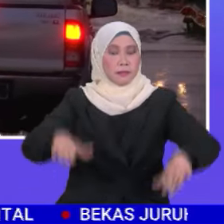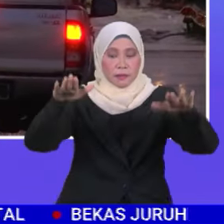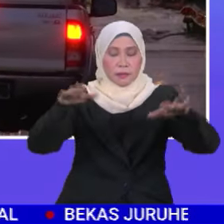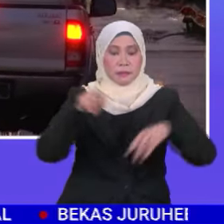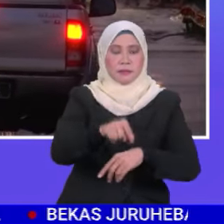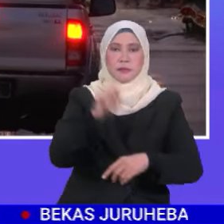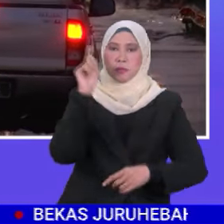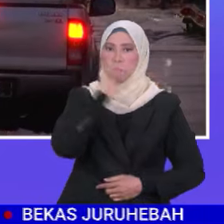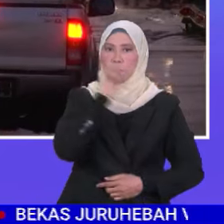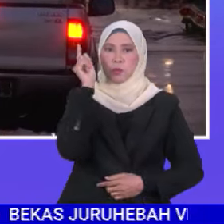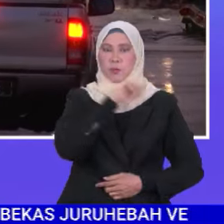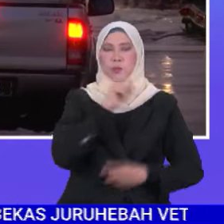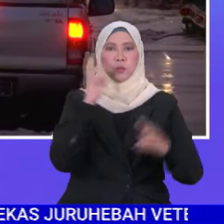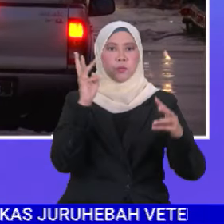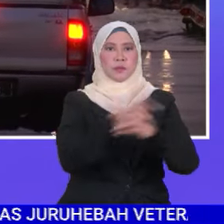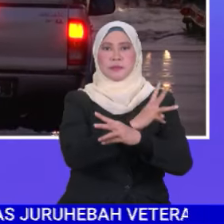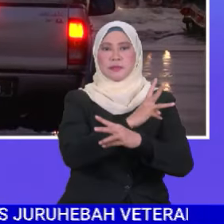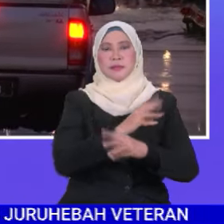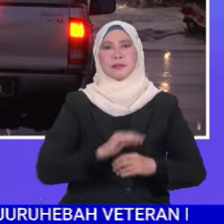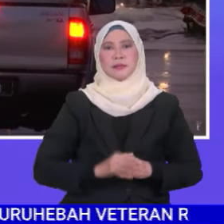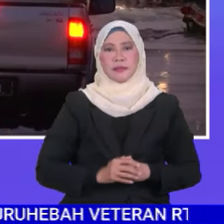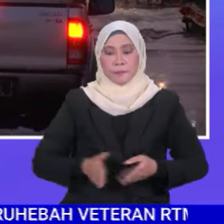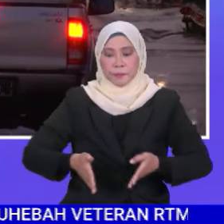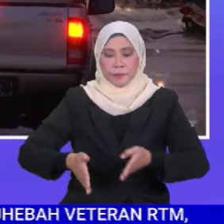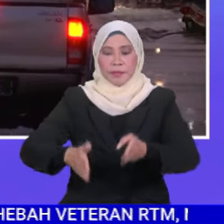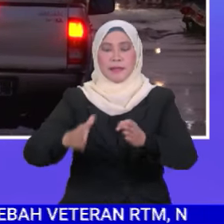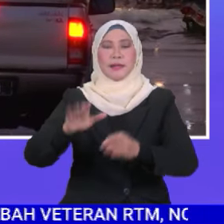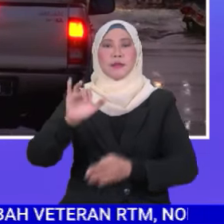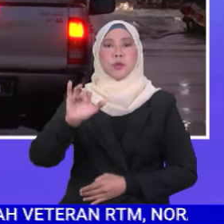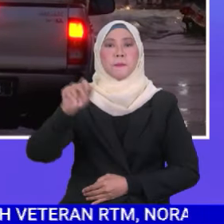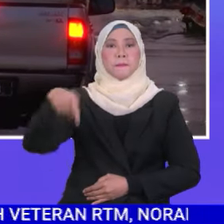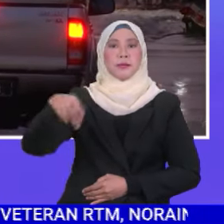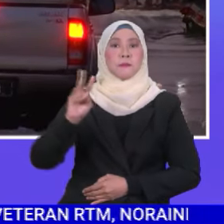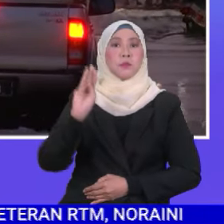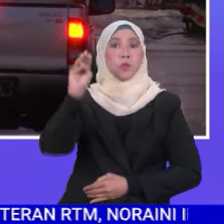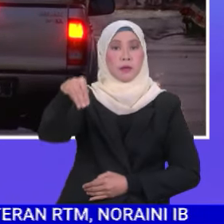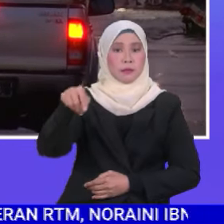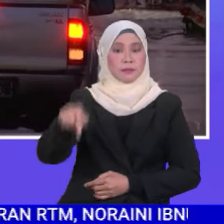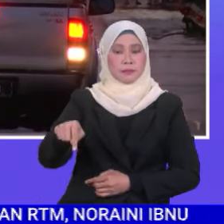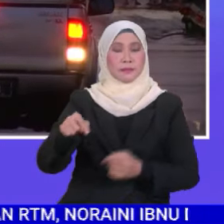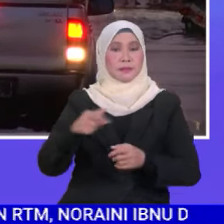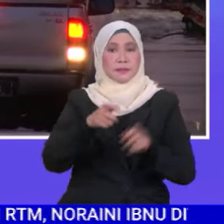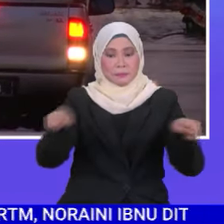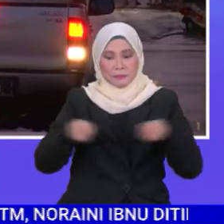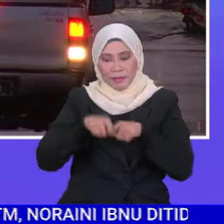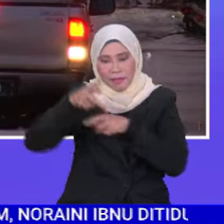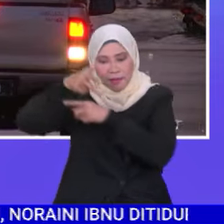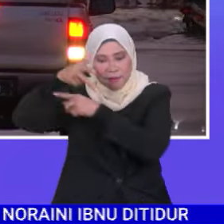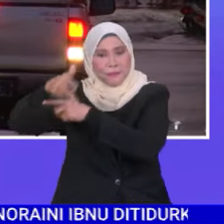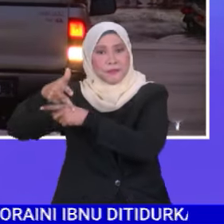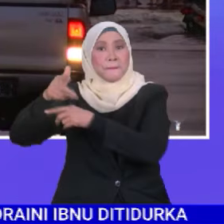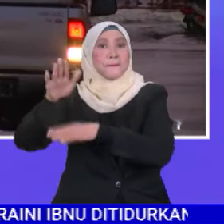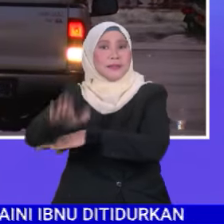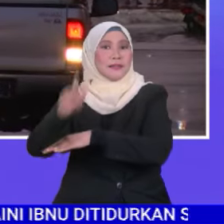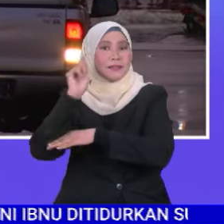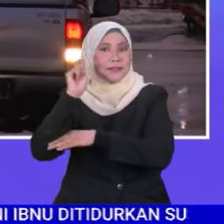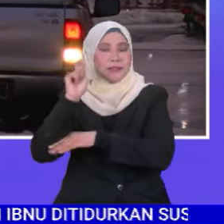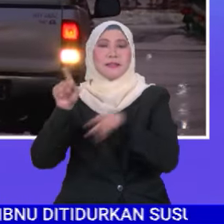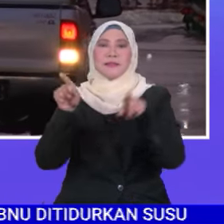parejo agak keruh Selain itu jalan yongpeng more di Parit sulung lokasi saya membuat lintas langsung pada petang tadi